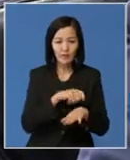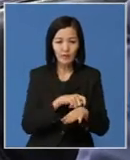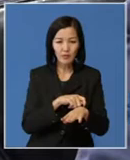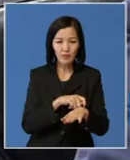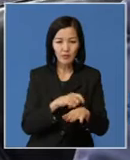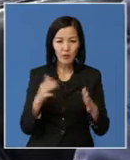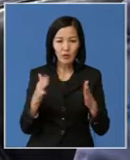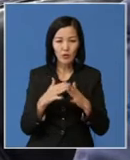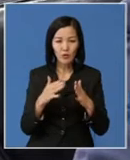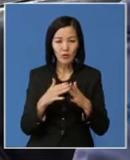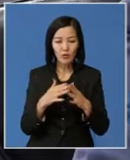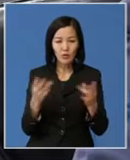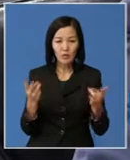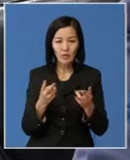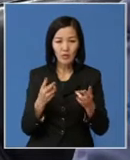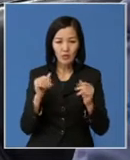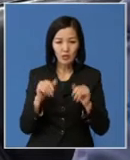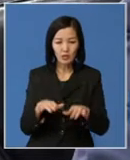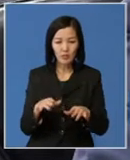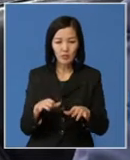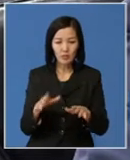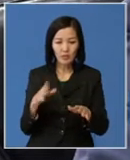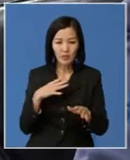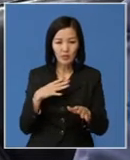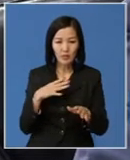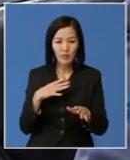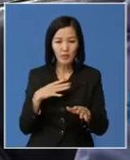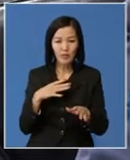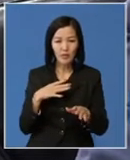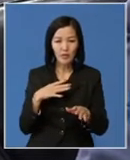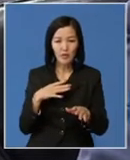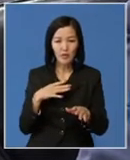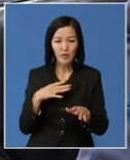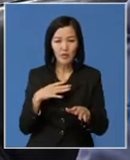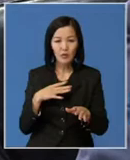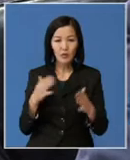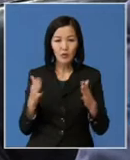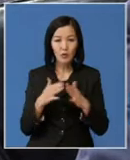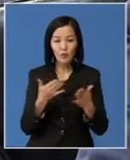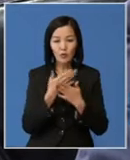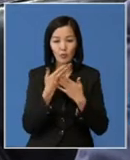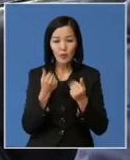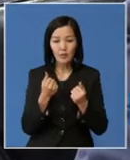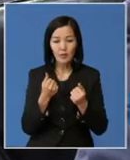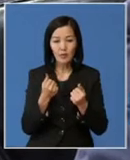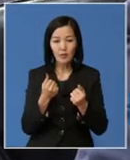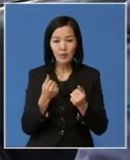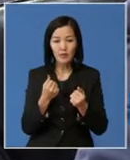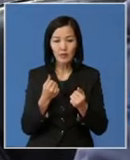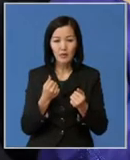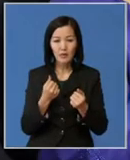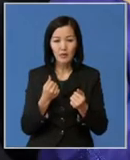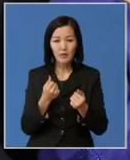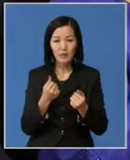үй бересіңдер деп шешім шығарылған болатын. Ол бірақ шешімге біз онда үй болмағандықтан біз бұл кісіге бірнеше рет